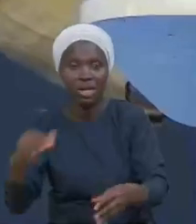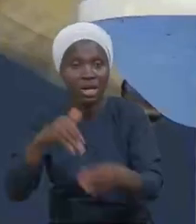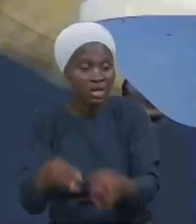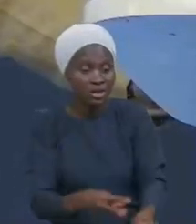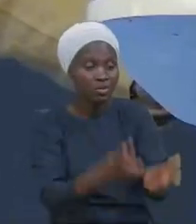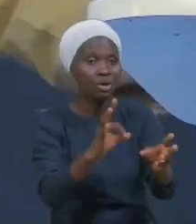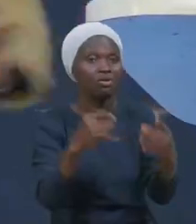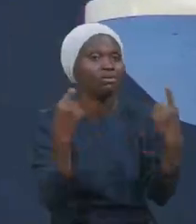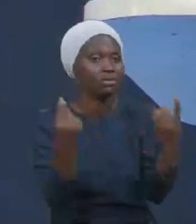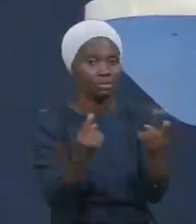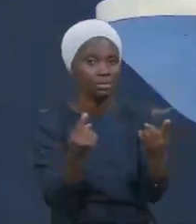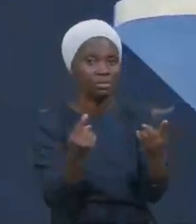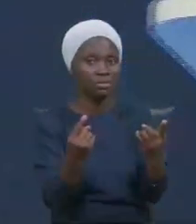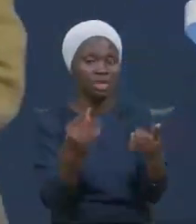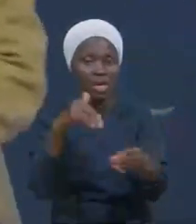transgresseurs.